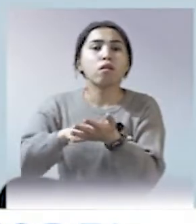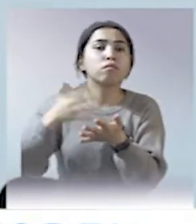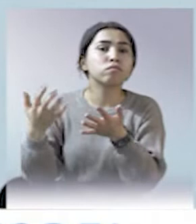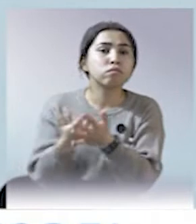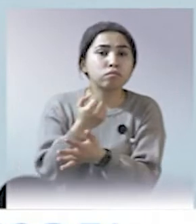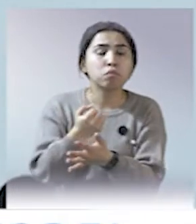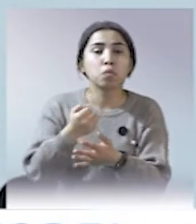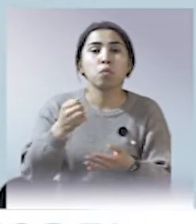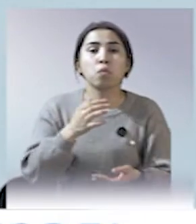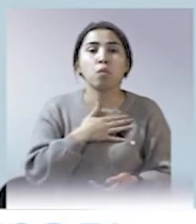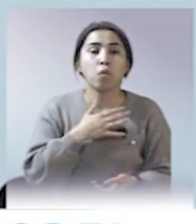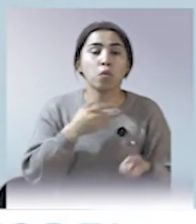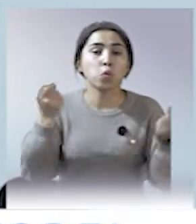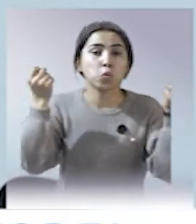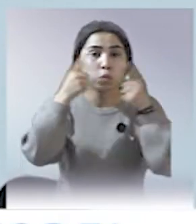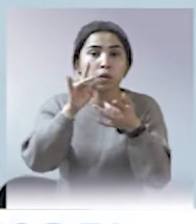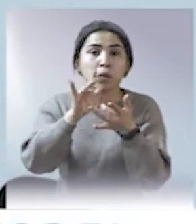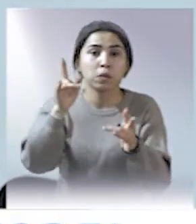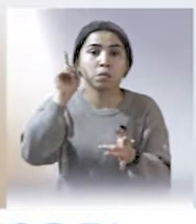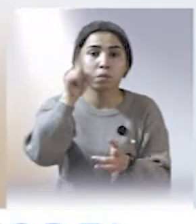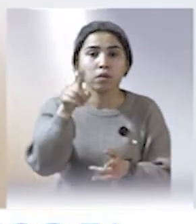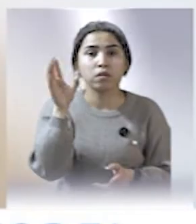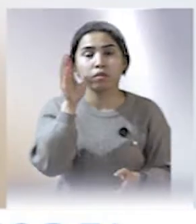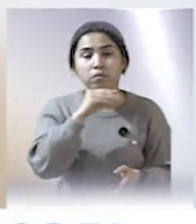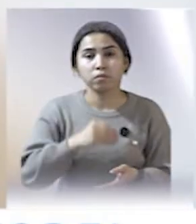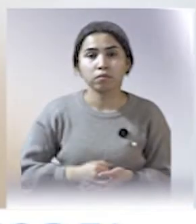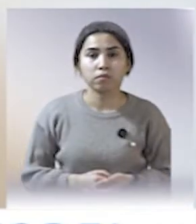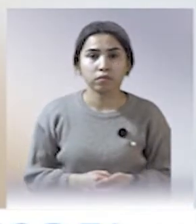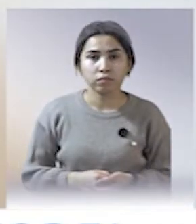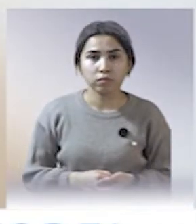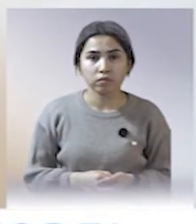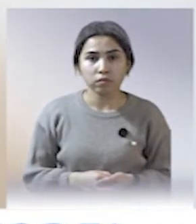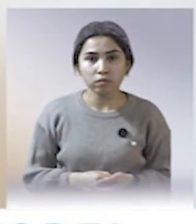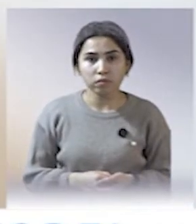тілде мәлімет жинақталған баспа және сайт жарық көрді.